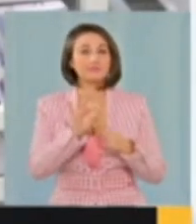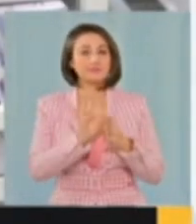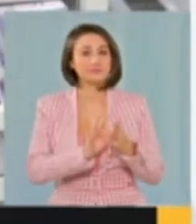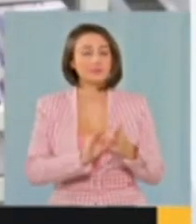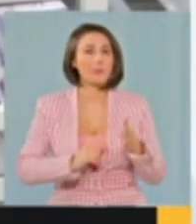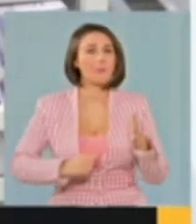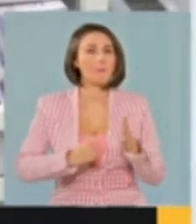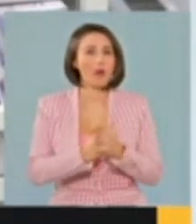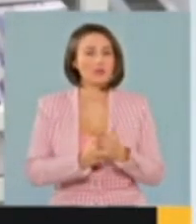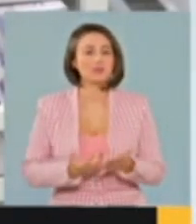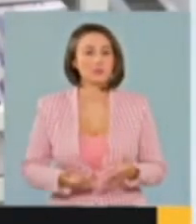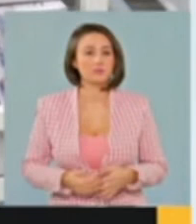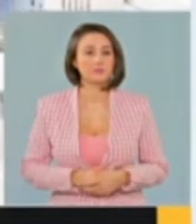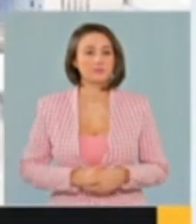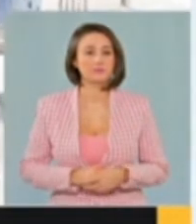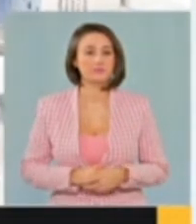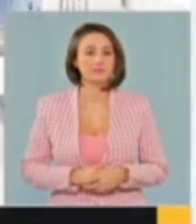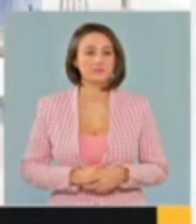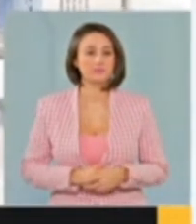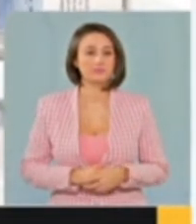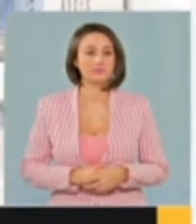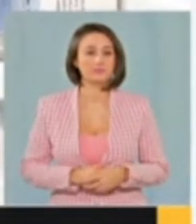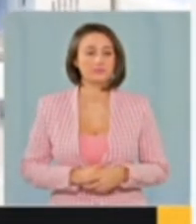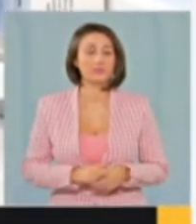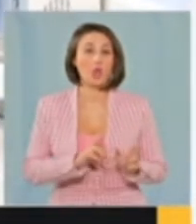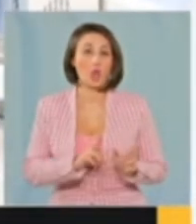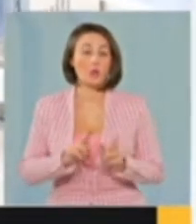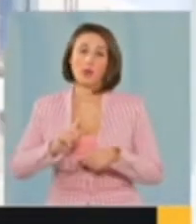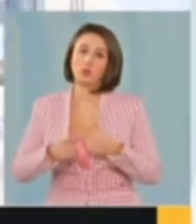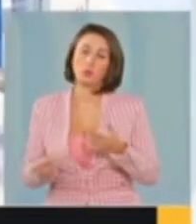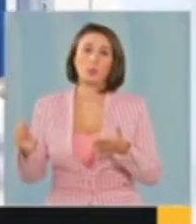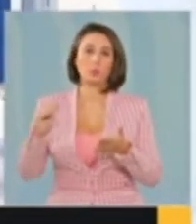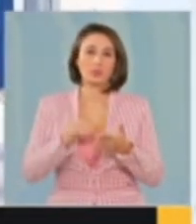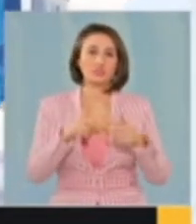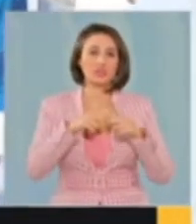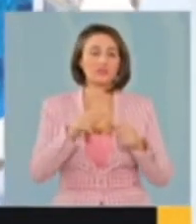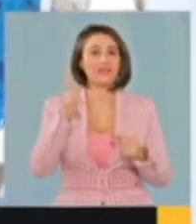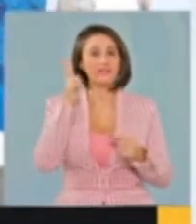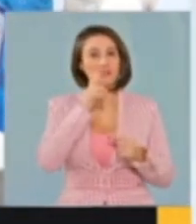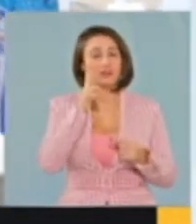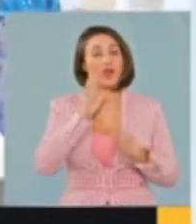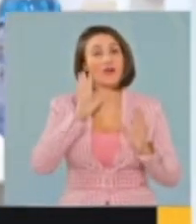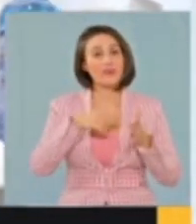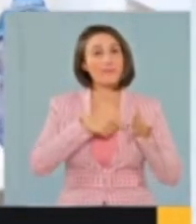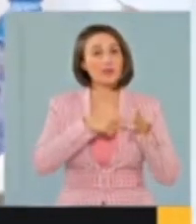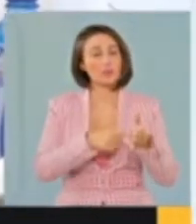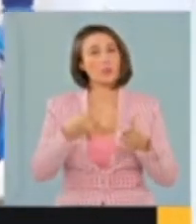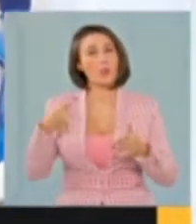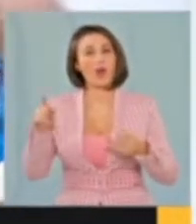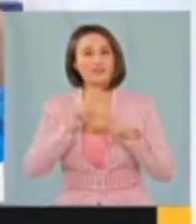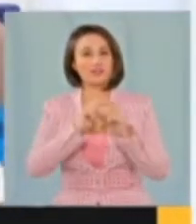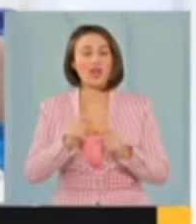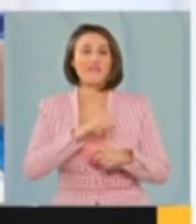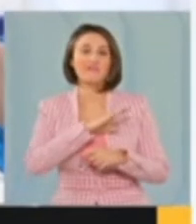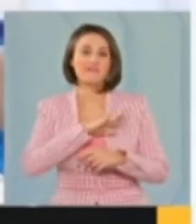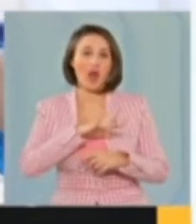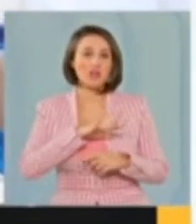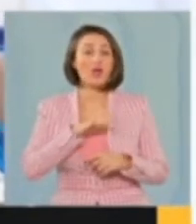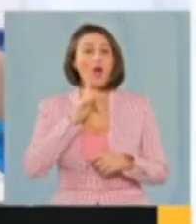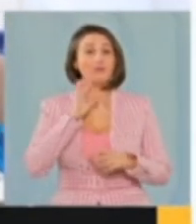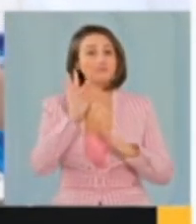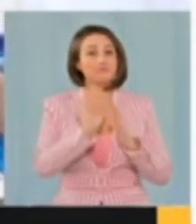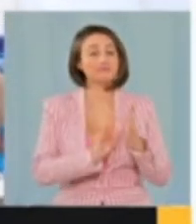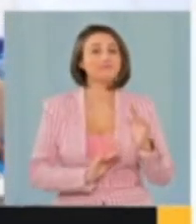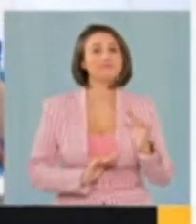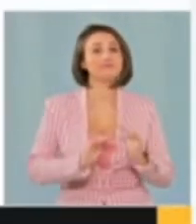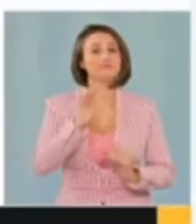înregistrat recorduri chiar. În mod evident, după introducerea certificatului verde, avem exemplu altor țări. Franța a